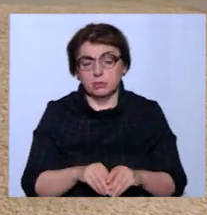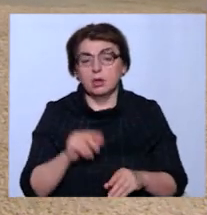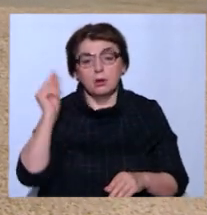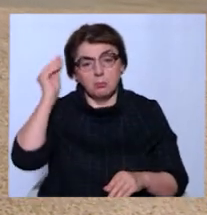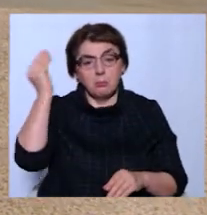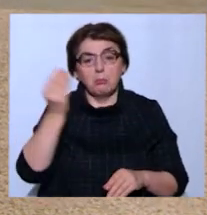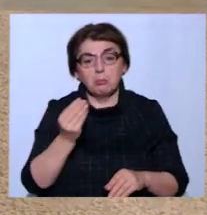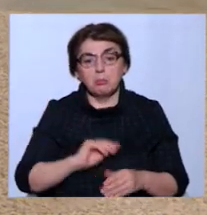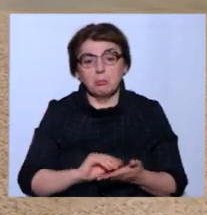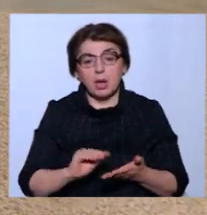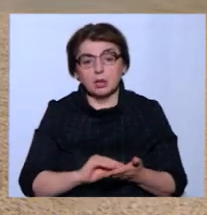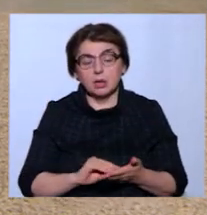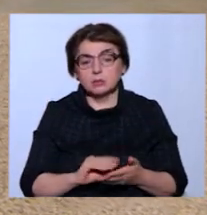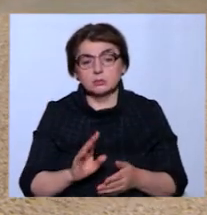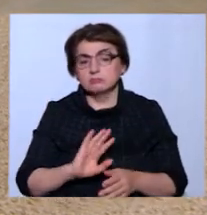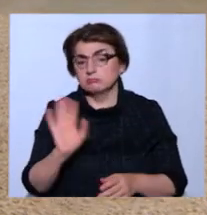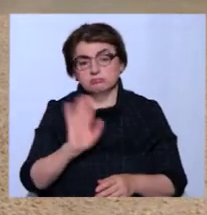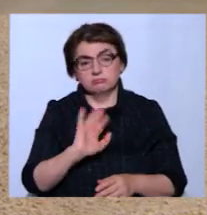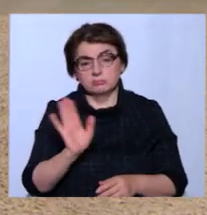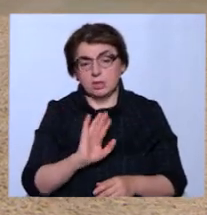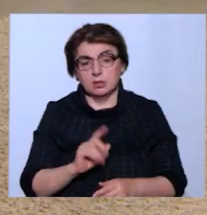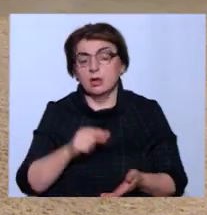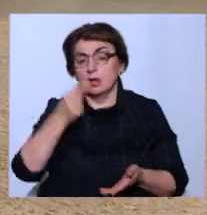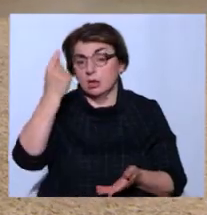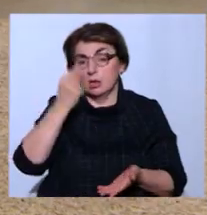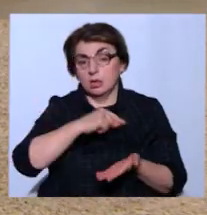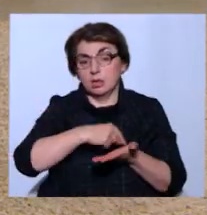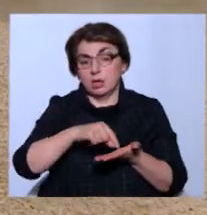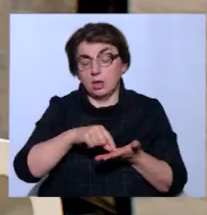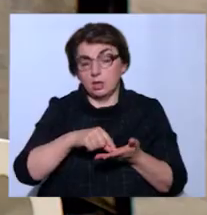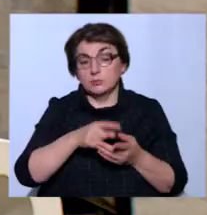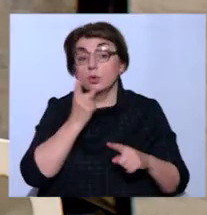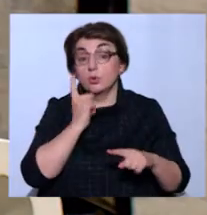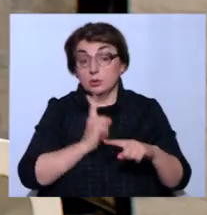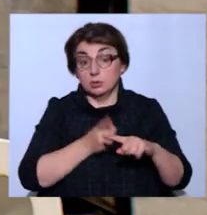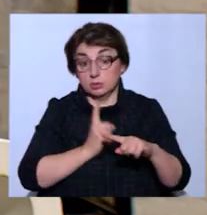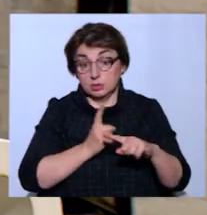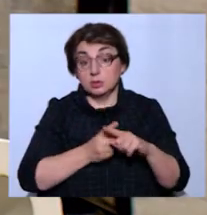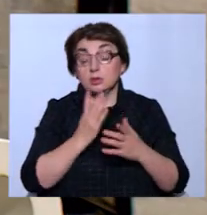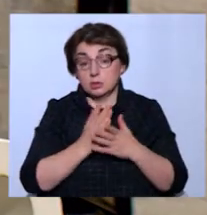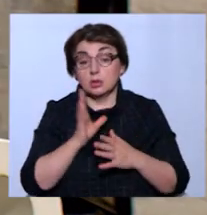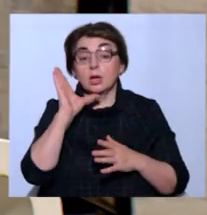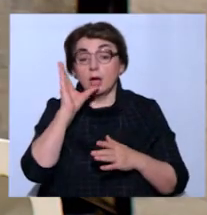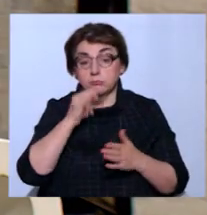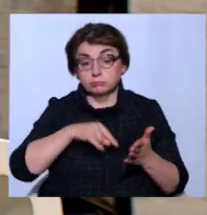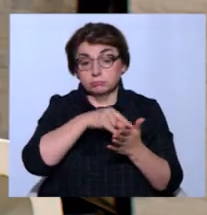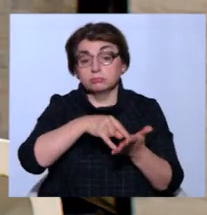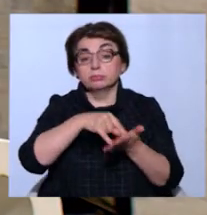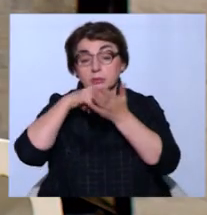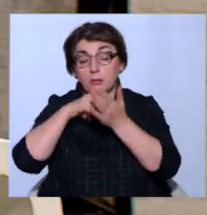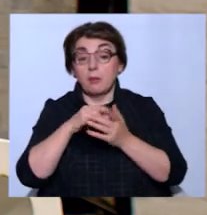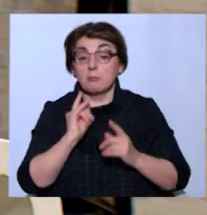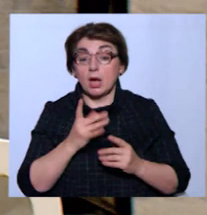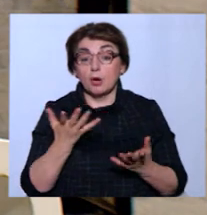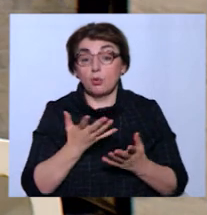ფანქარს ნახოთ თუ მიიზიდავს. ფანქარს არ იზიდავს, მაგრამ კალამი თუ ის რკინისგან არის დამზადებული, რა თქმა უნდა მას მაგნიტი